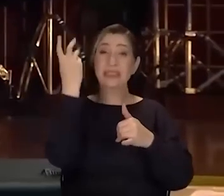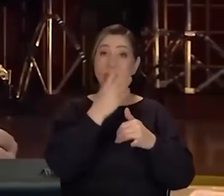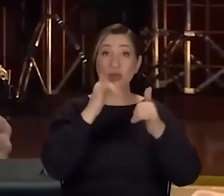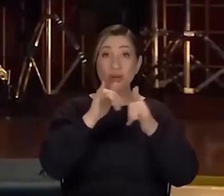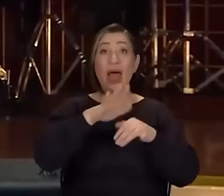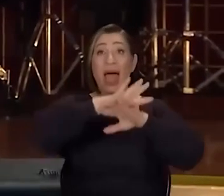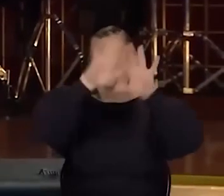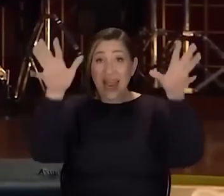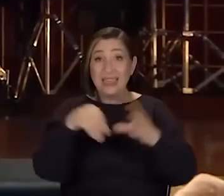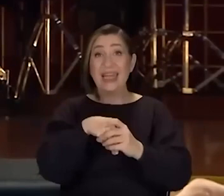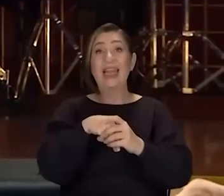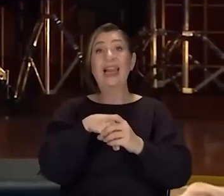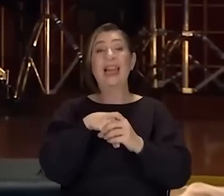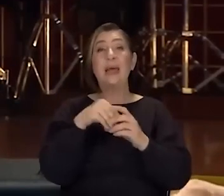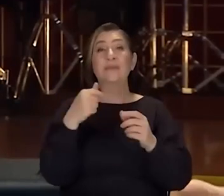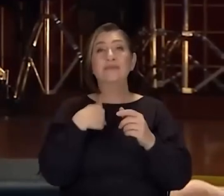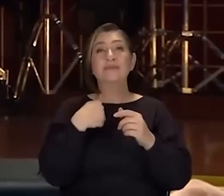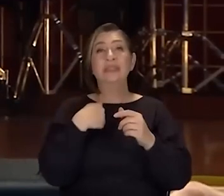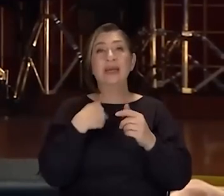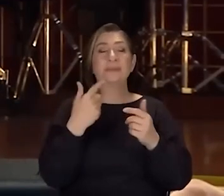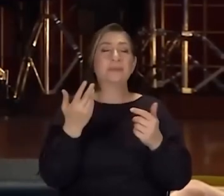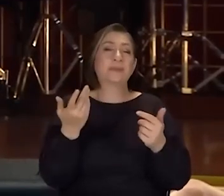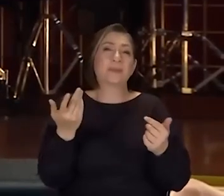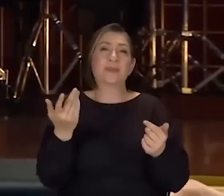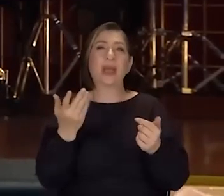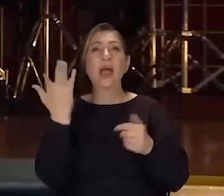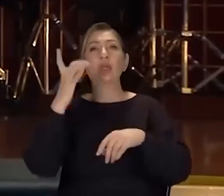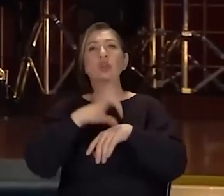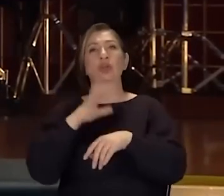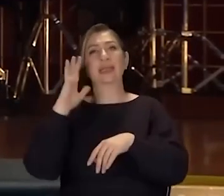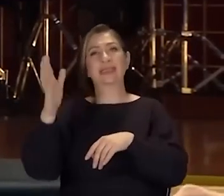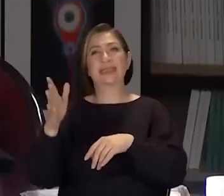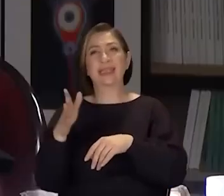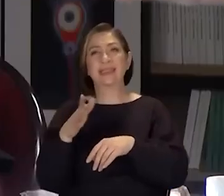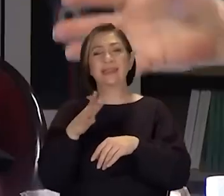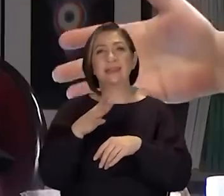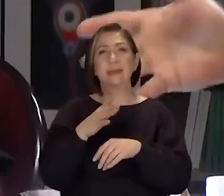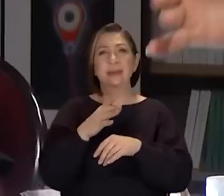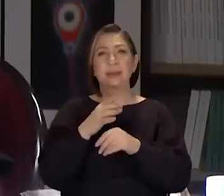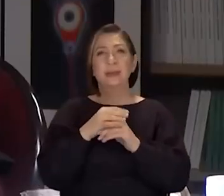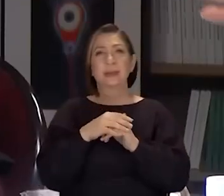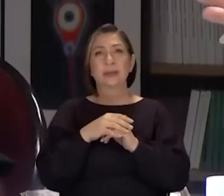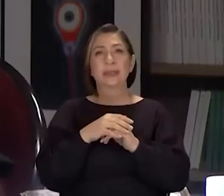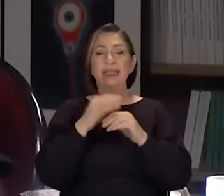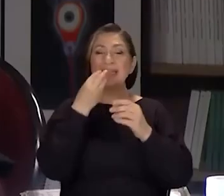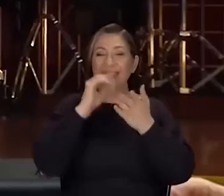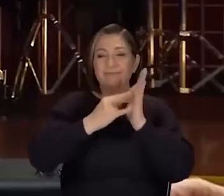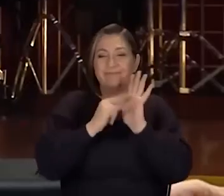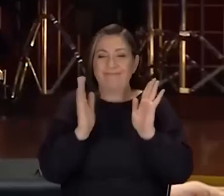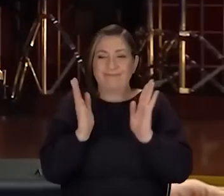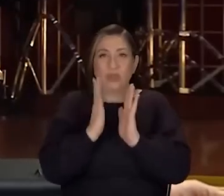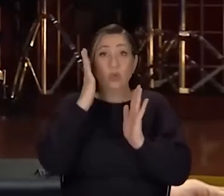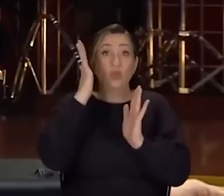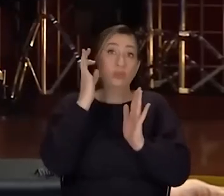oyuncuları herkes dahil. Bizler böyle şey yok. Şimdi hangi doktora gitsen işte bu diyetle ilgili bir